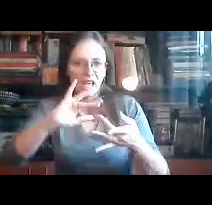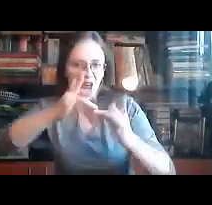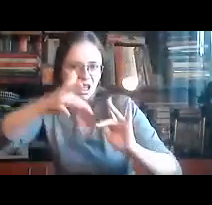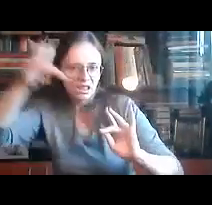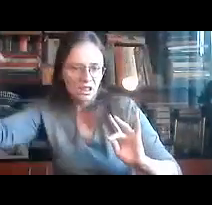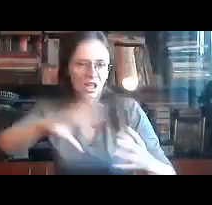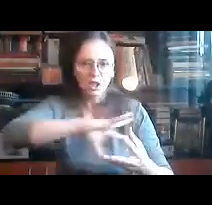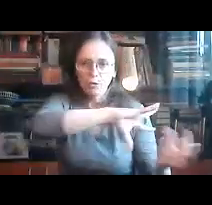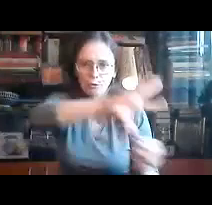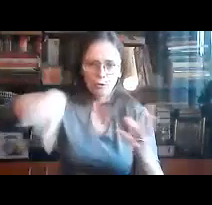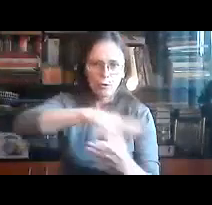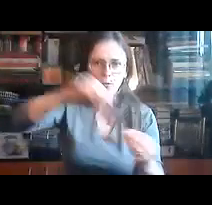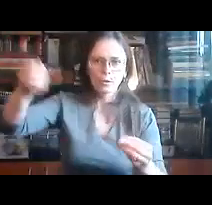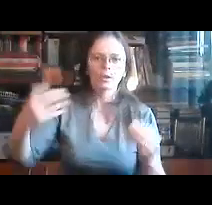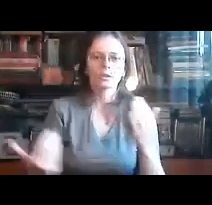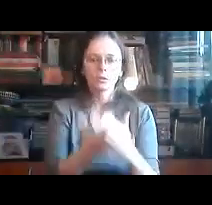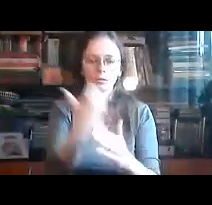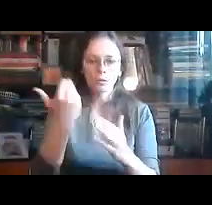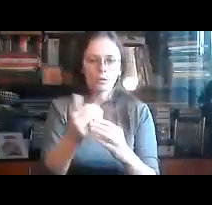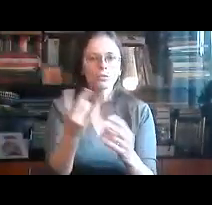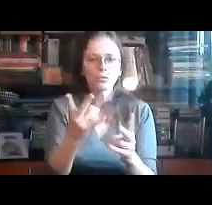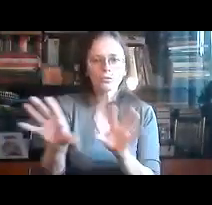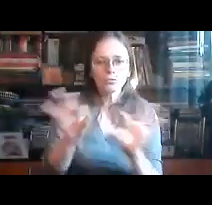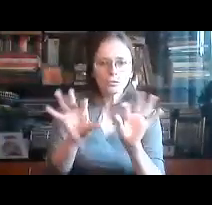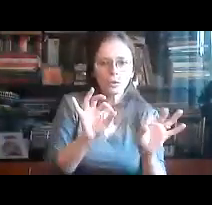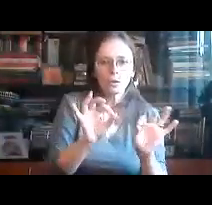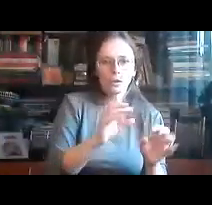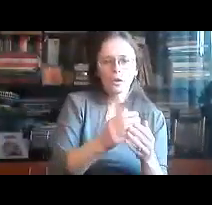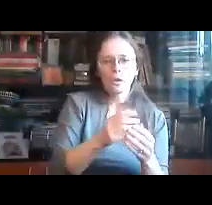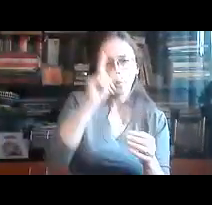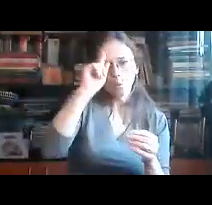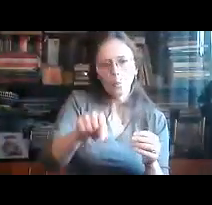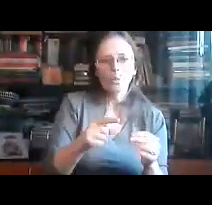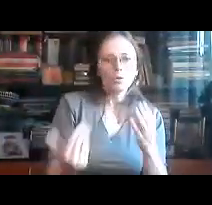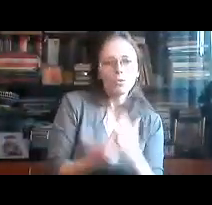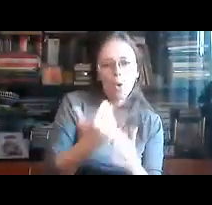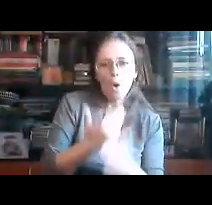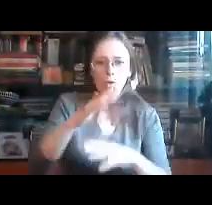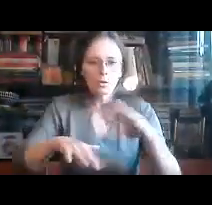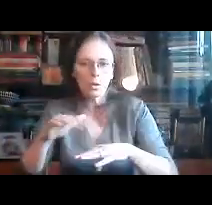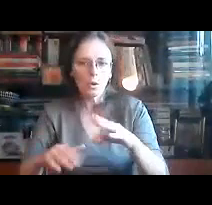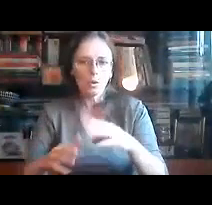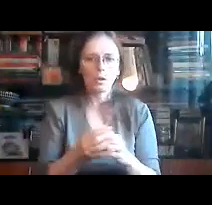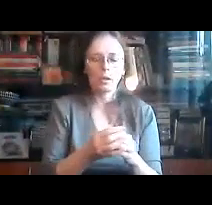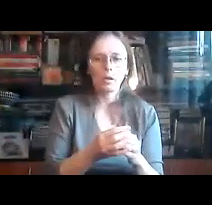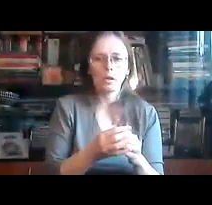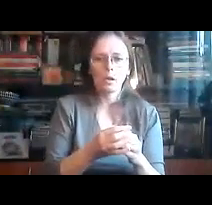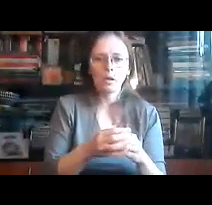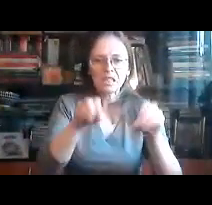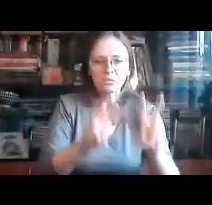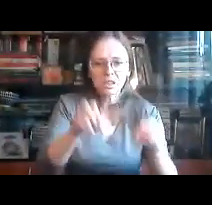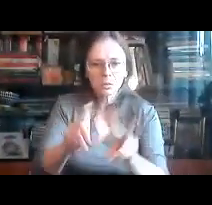очень жду каких-то новых вот действительно потрясений. Не знаю, что это будет, спектакли,